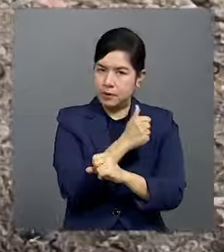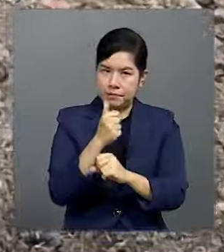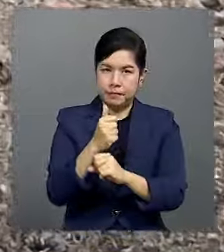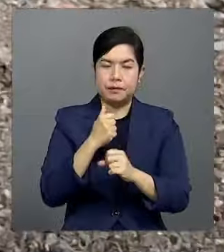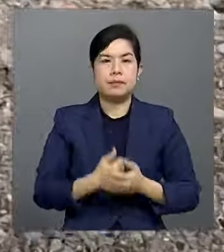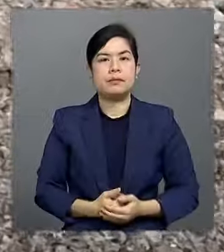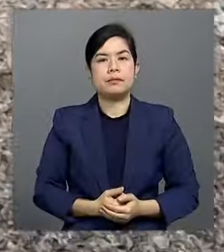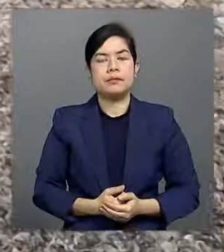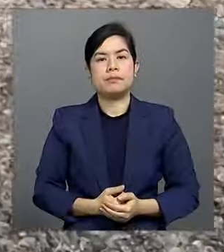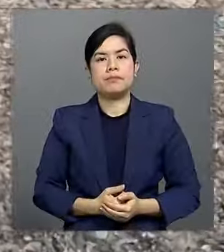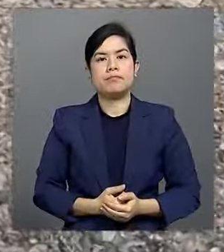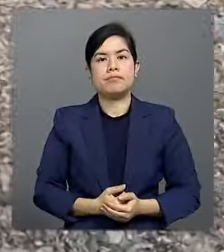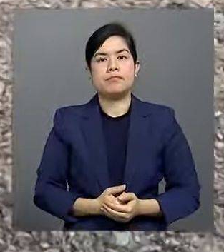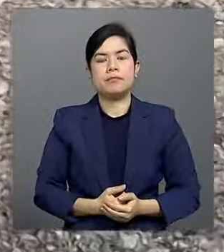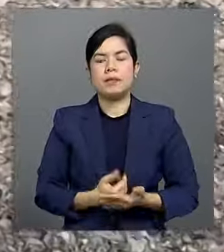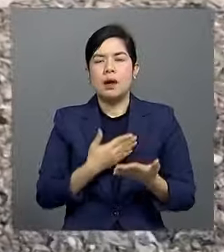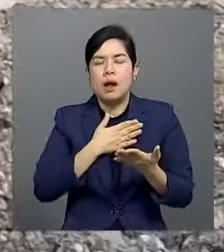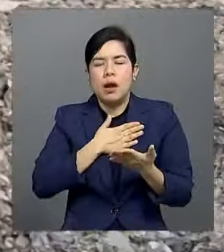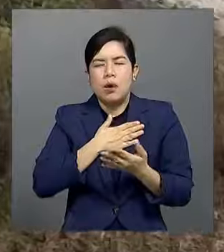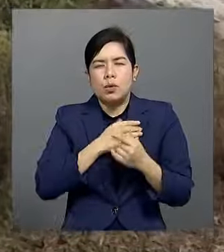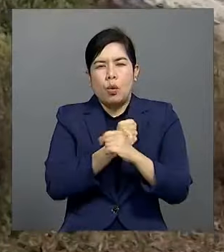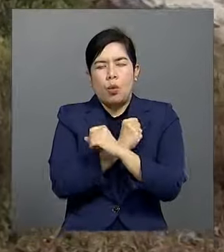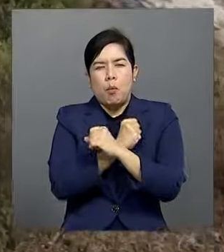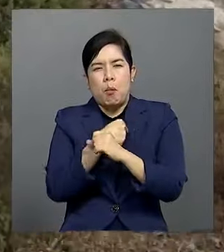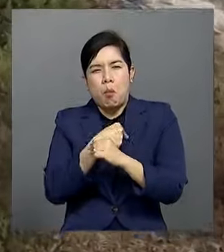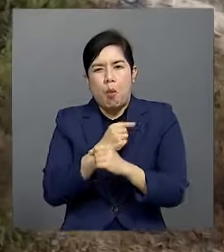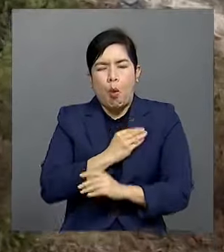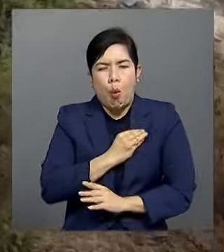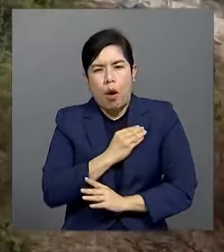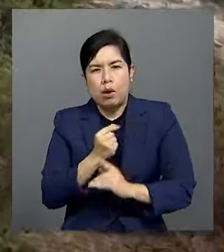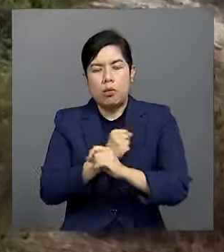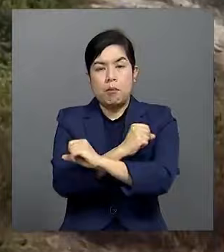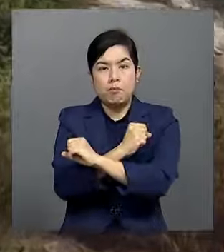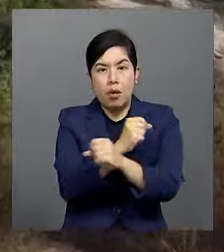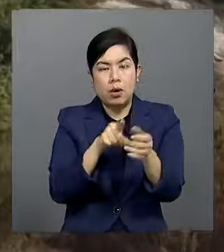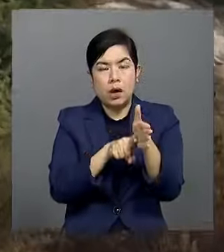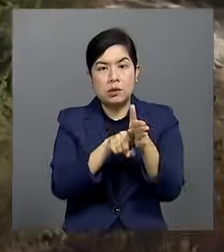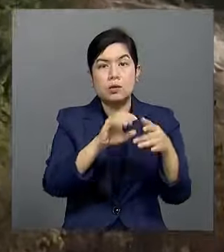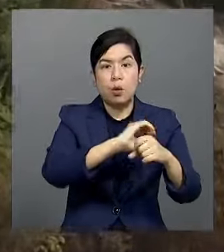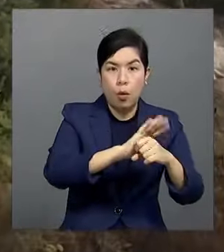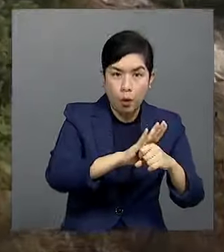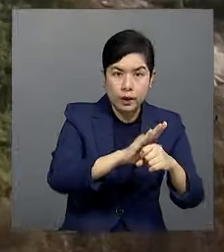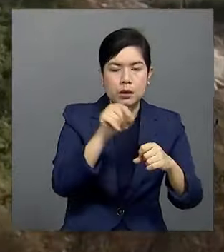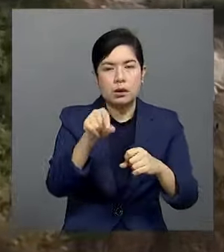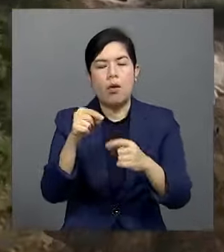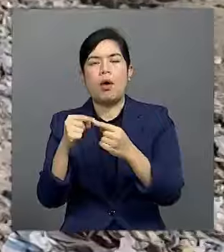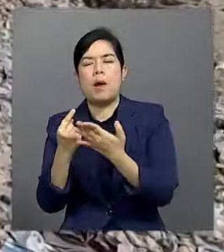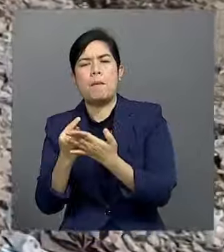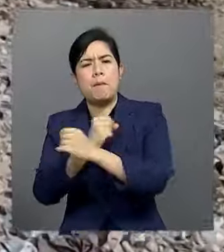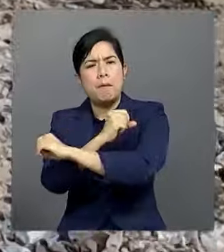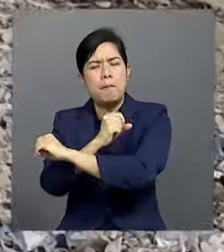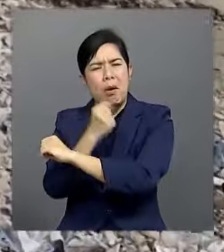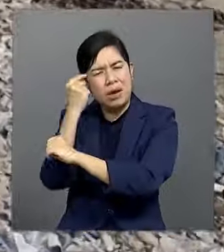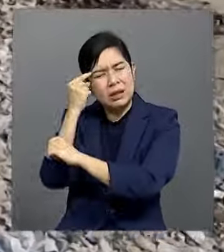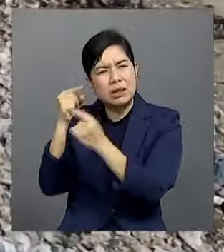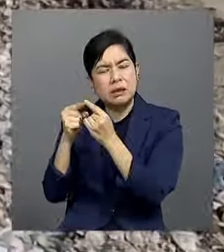ทั้งการกลัวการระบาดของเชื้อโควิด-19 และความเข้าใจผิดๆเกี่ยวกับความหนาแน่นของบรรจุภัณฑ์ร